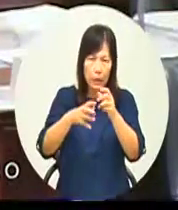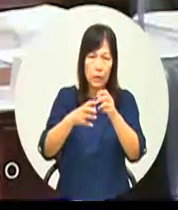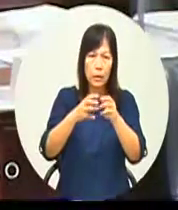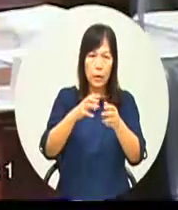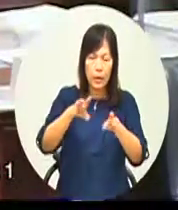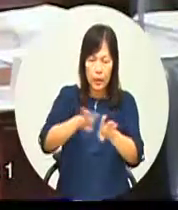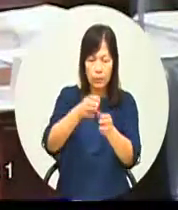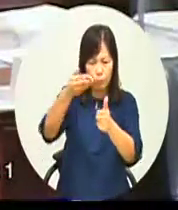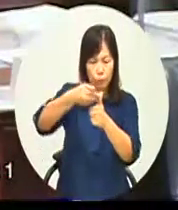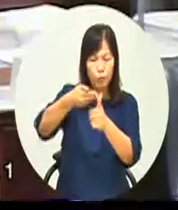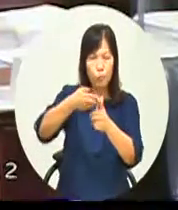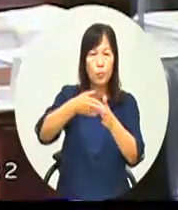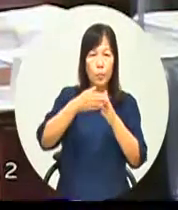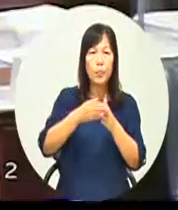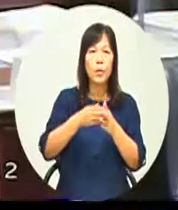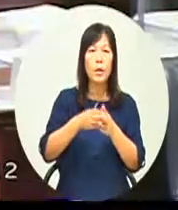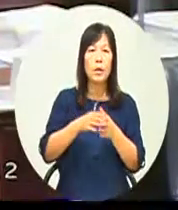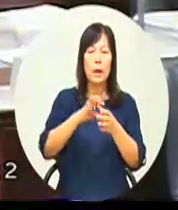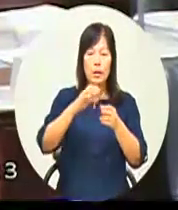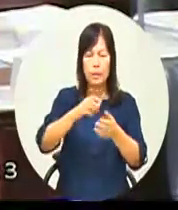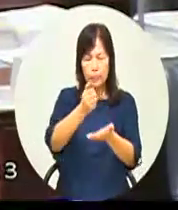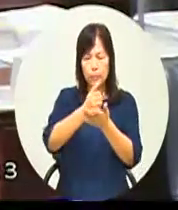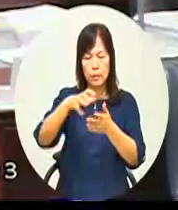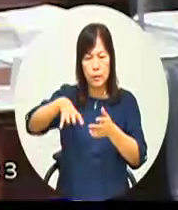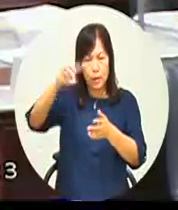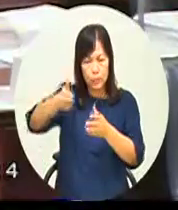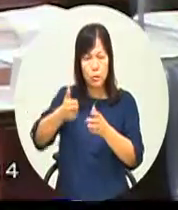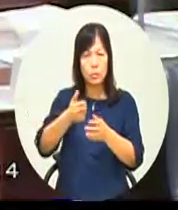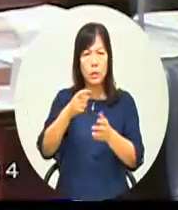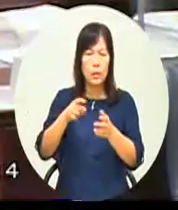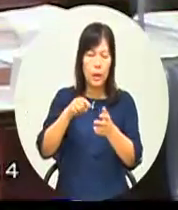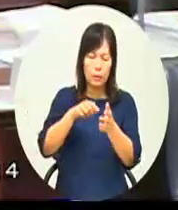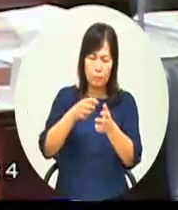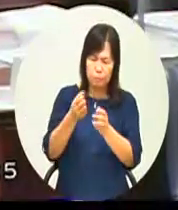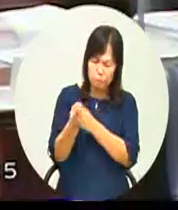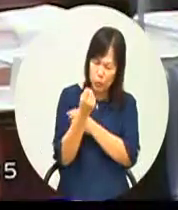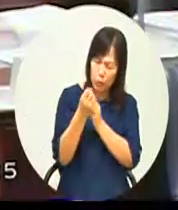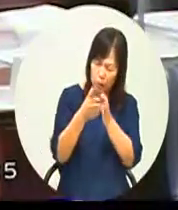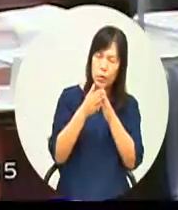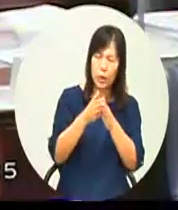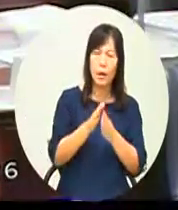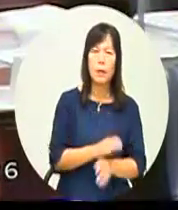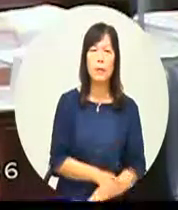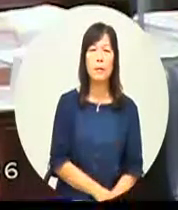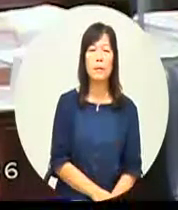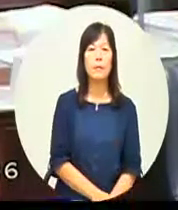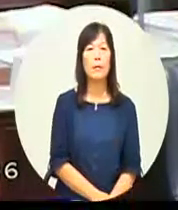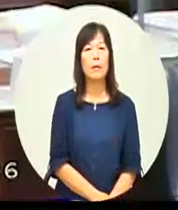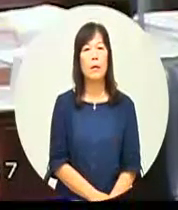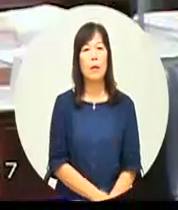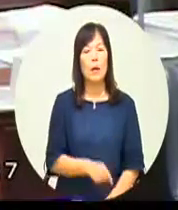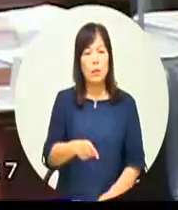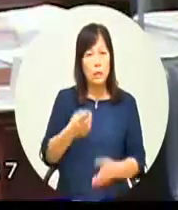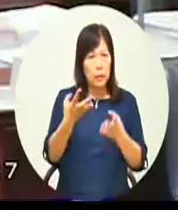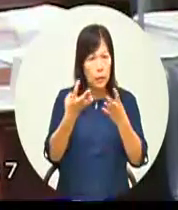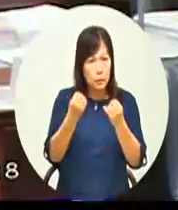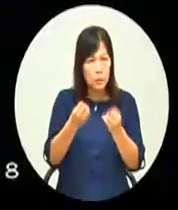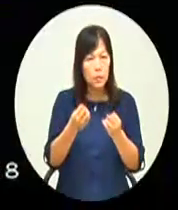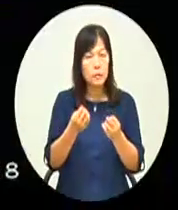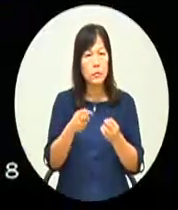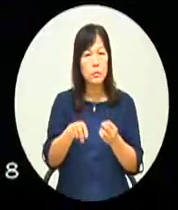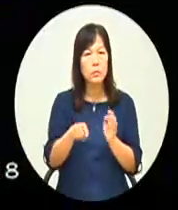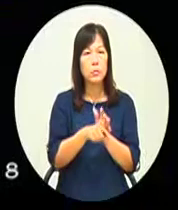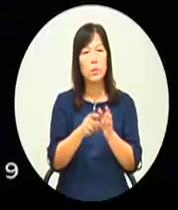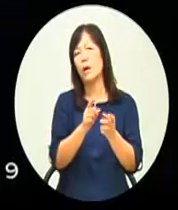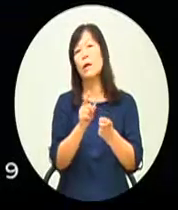一些培养，所以这边也是也要拜托局长，我们持续的努力去做。然后这几个数字，我在这边